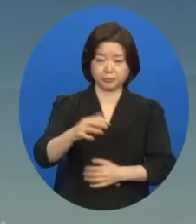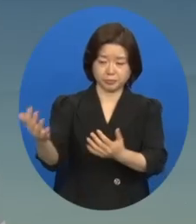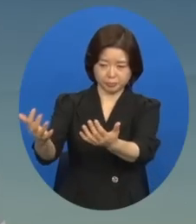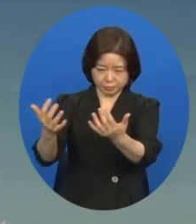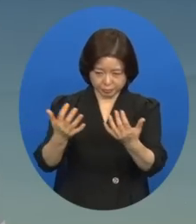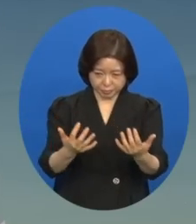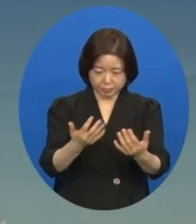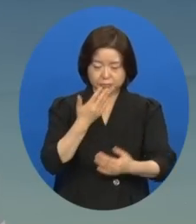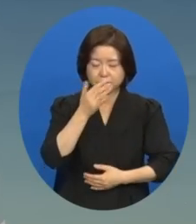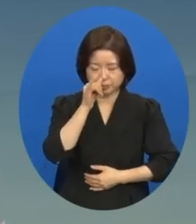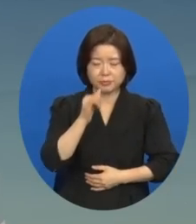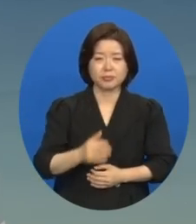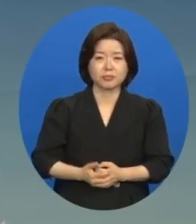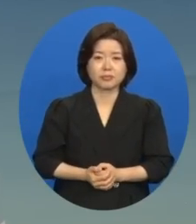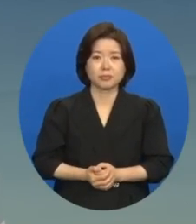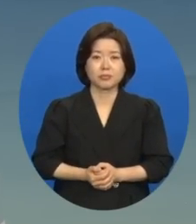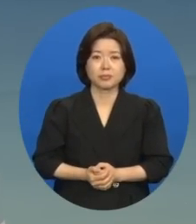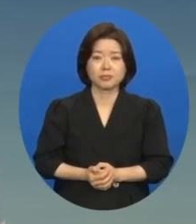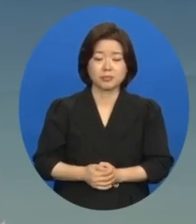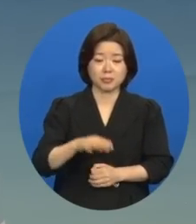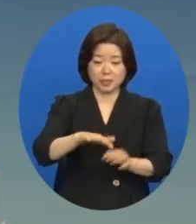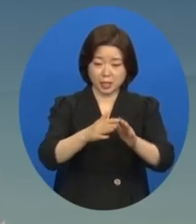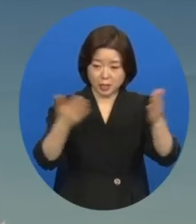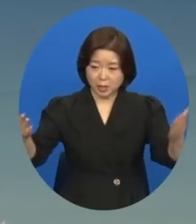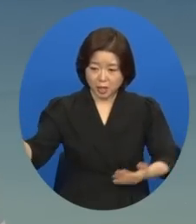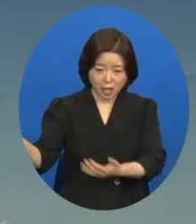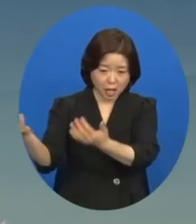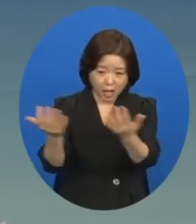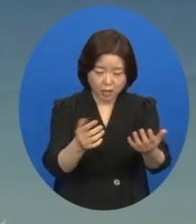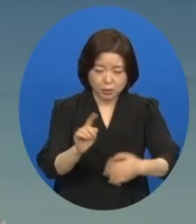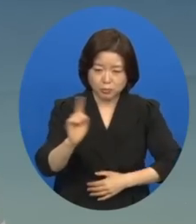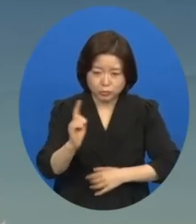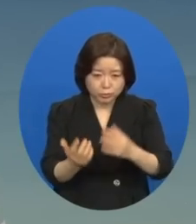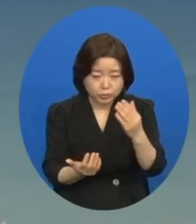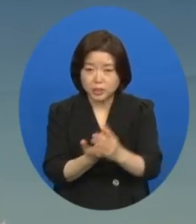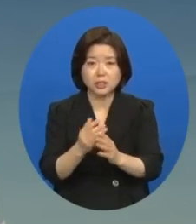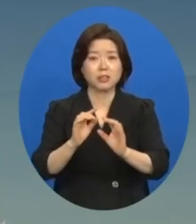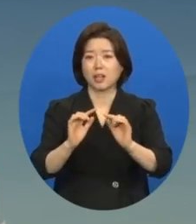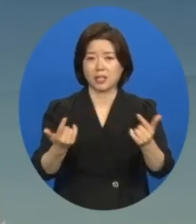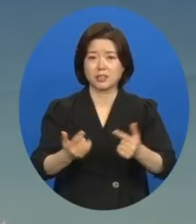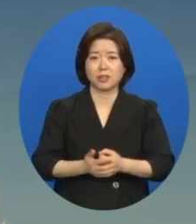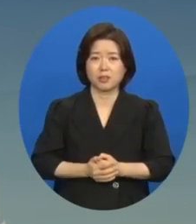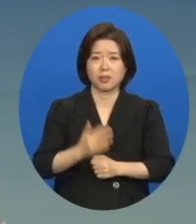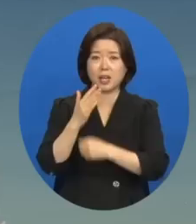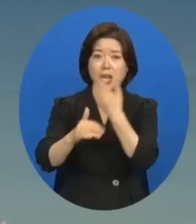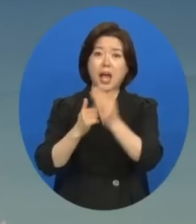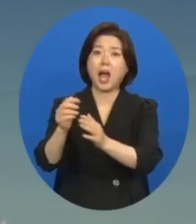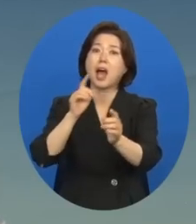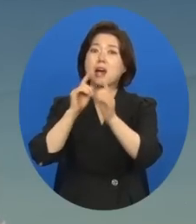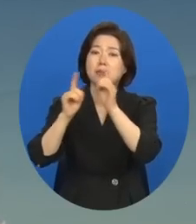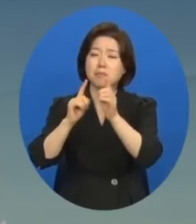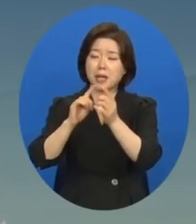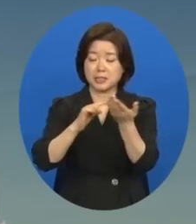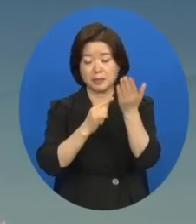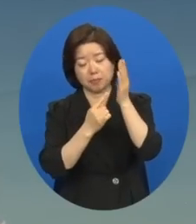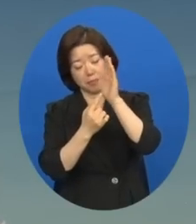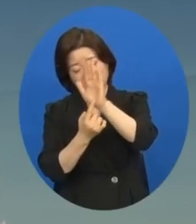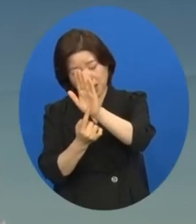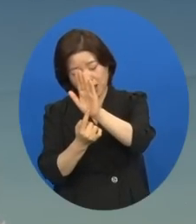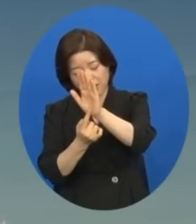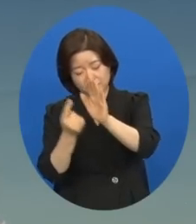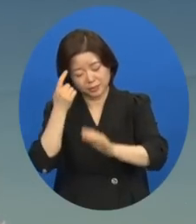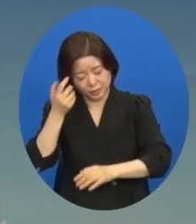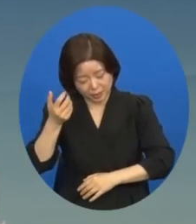수 있겠습니다. 근데 앞에 나오기 때문에 무슨 일을 하는 것이 아니고요, 하나님 말씀에 반응함으로 앞으로 나오셔야